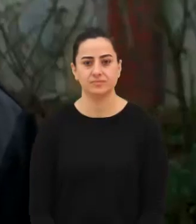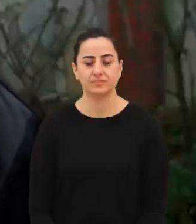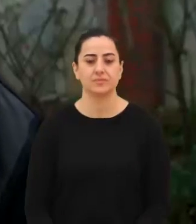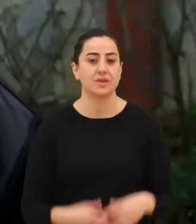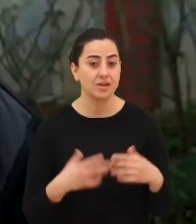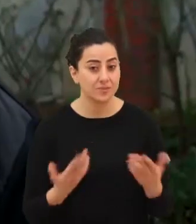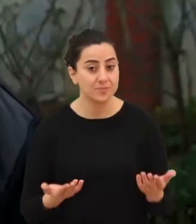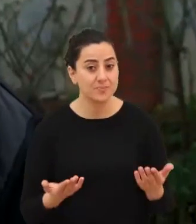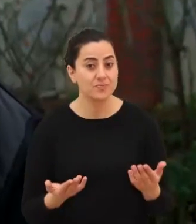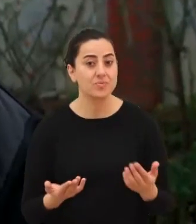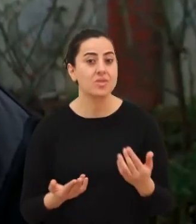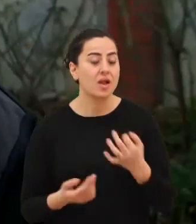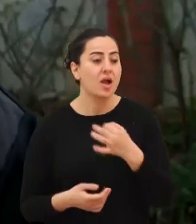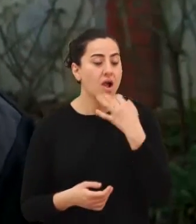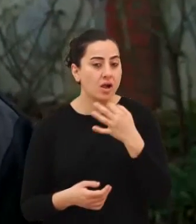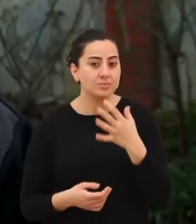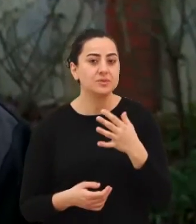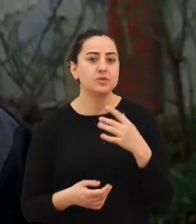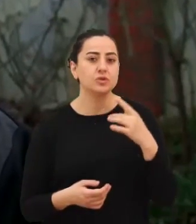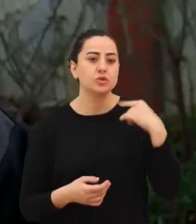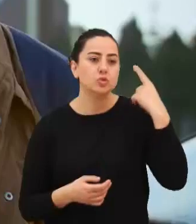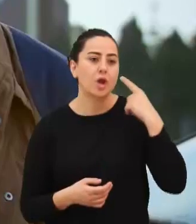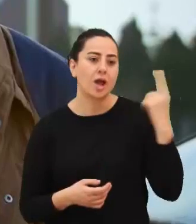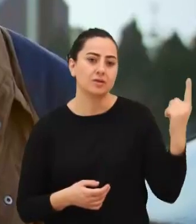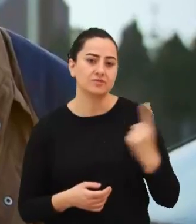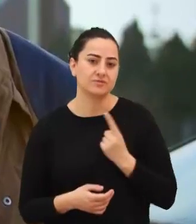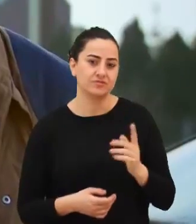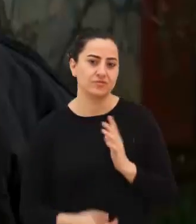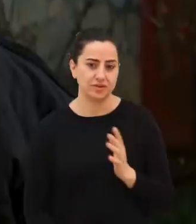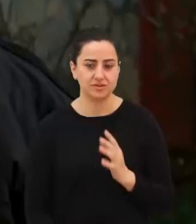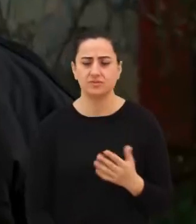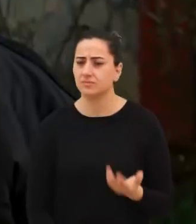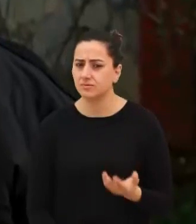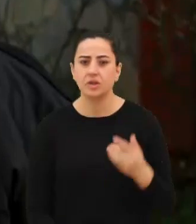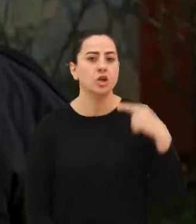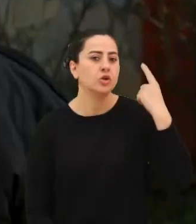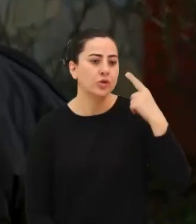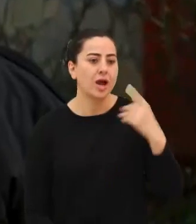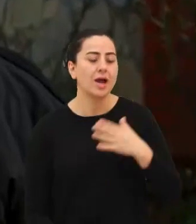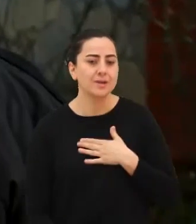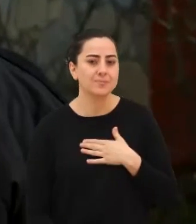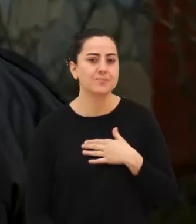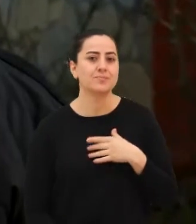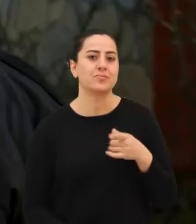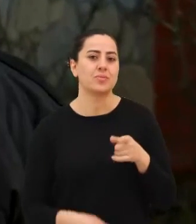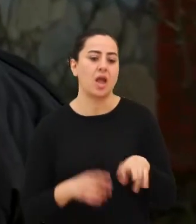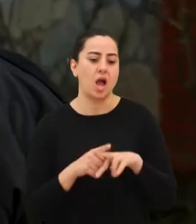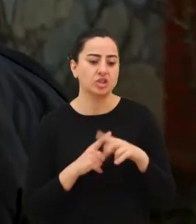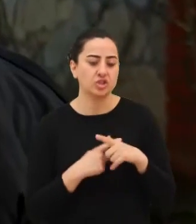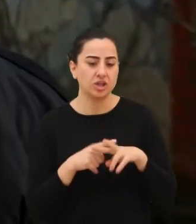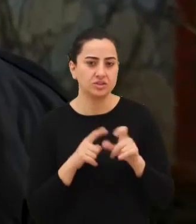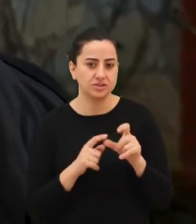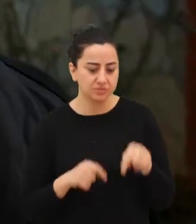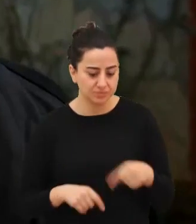Efendim, haber almak için Riyam Hanım geldi. Riyam mı? Riyam Hanım buraya, ajansıma.